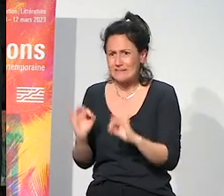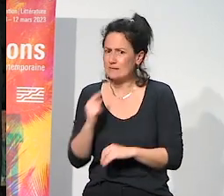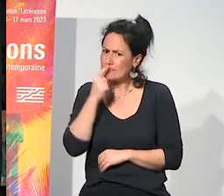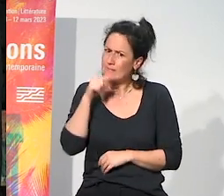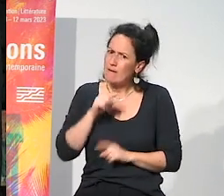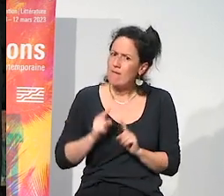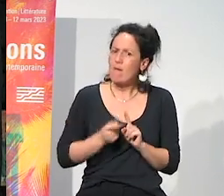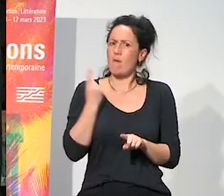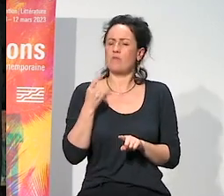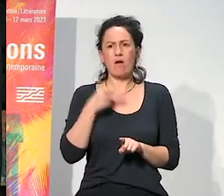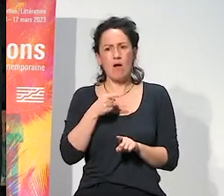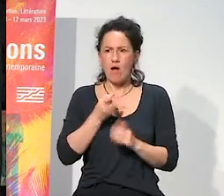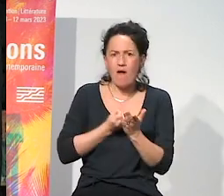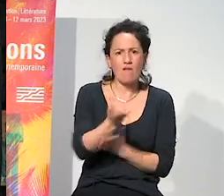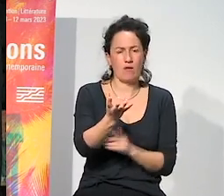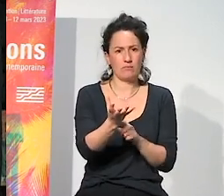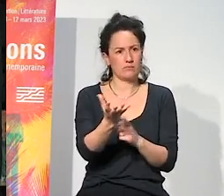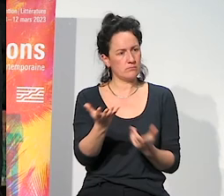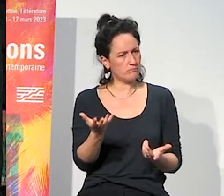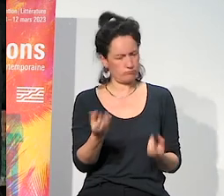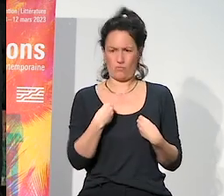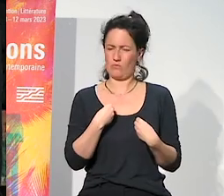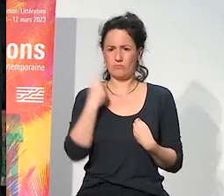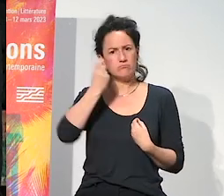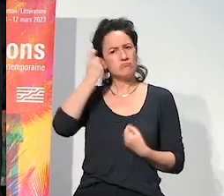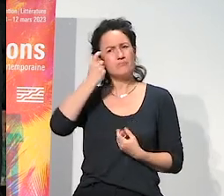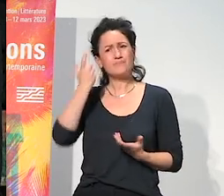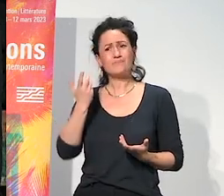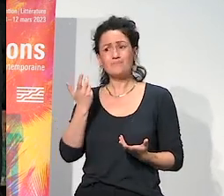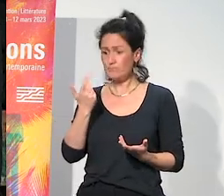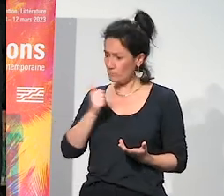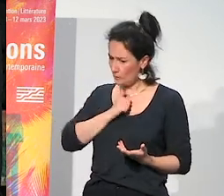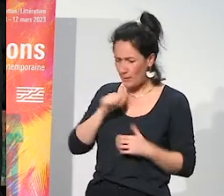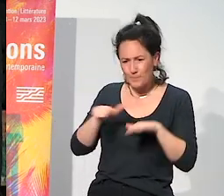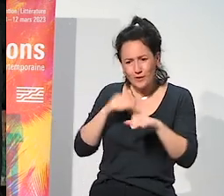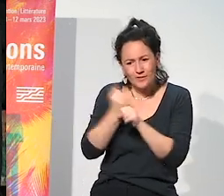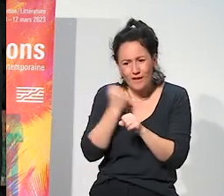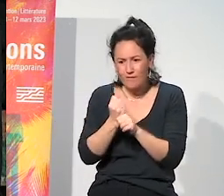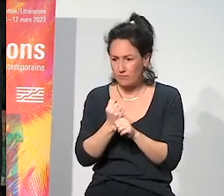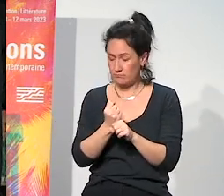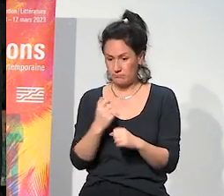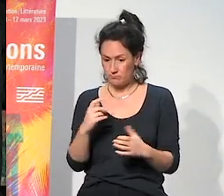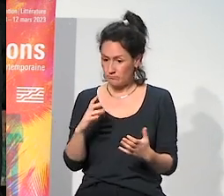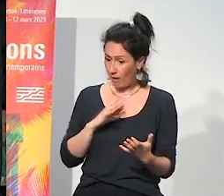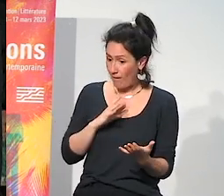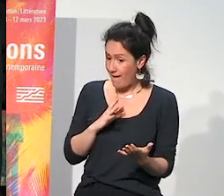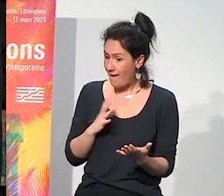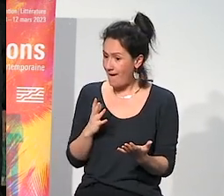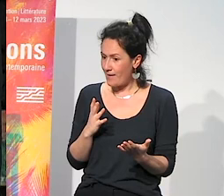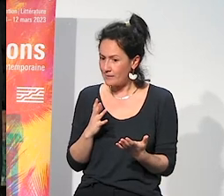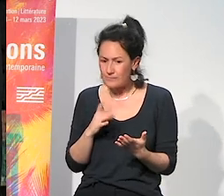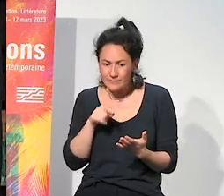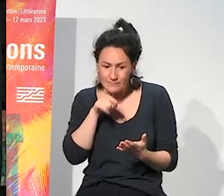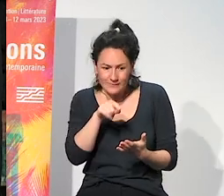important de dire ça, en fait. Et c'est ça qui me... Moi, c'est un peu comme ça que je travaille. C'est-à-dire, il y a le fait qui